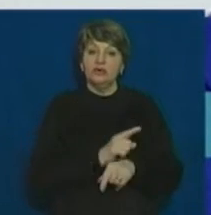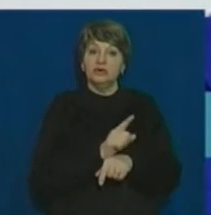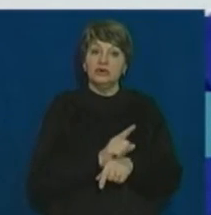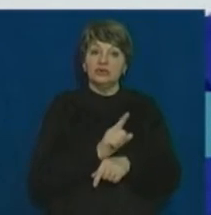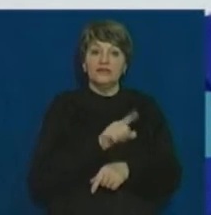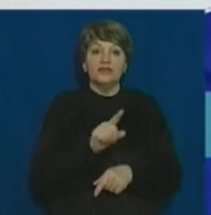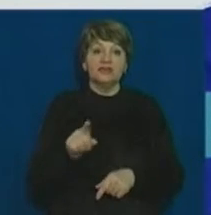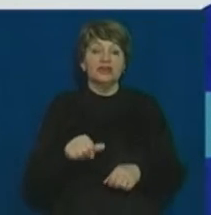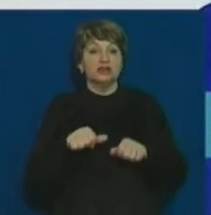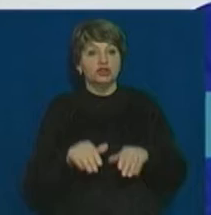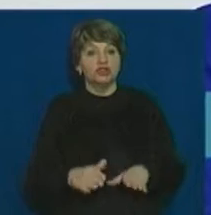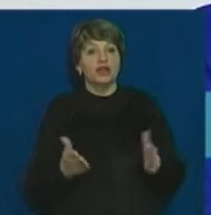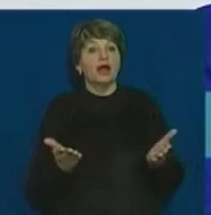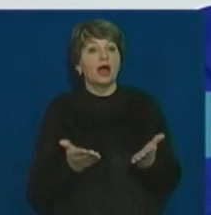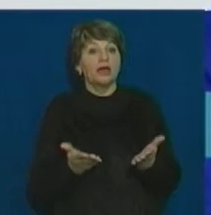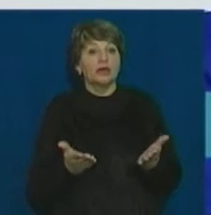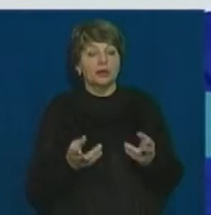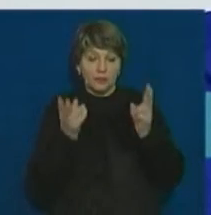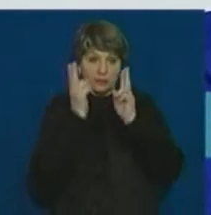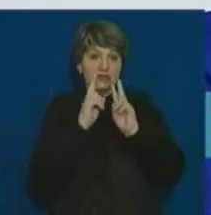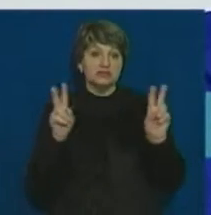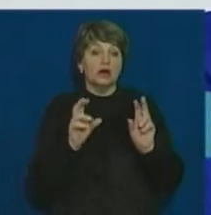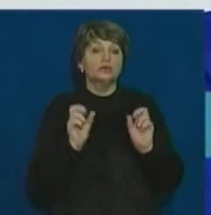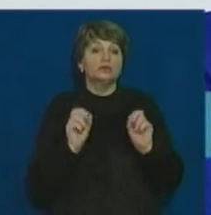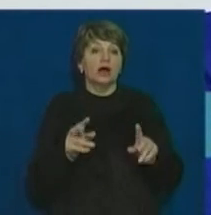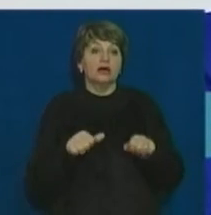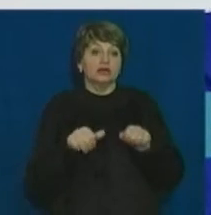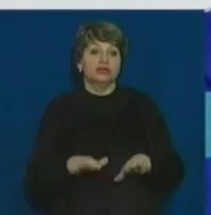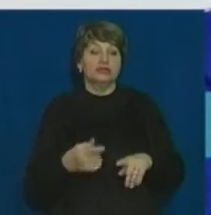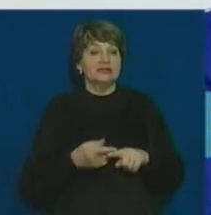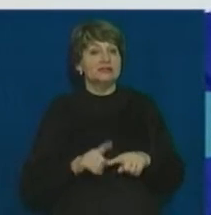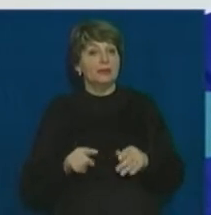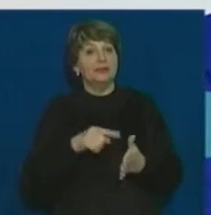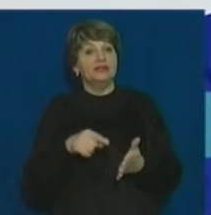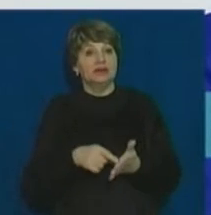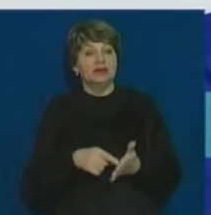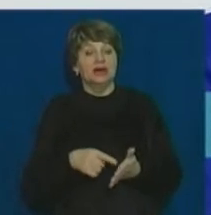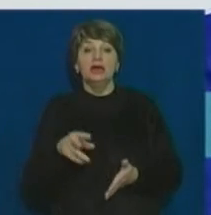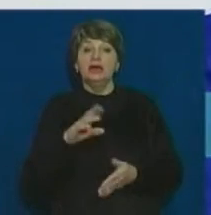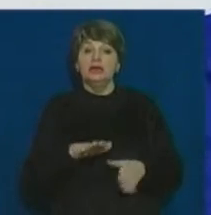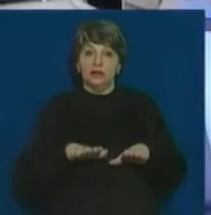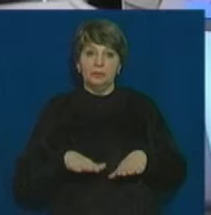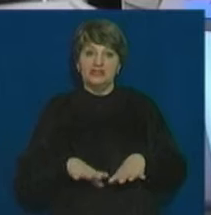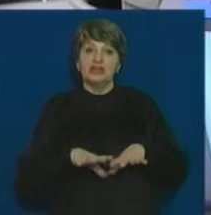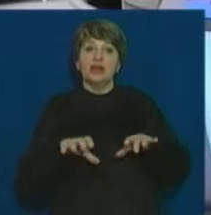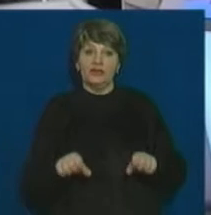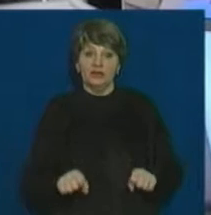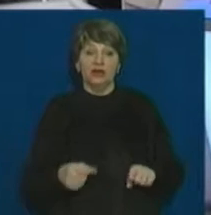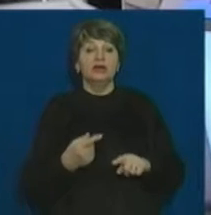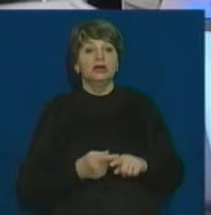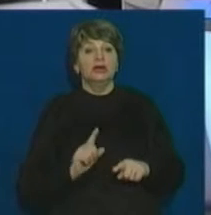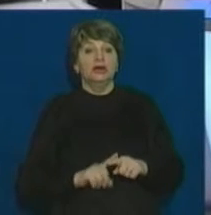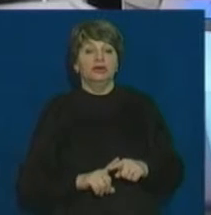які не знають вони, як вирішити це питання. Це також для міської влади може бути мотивацією, і